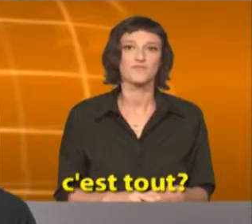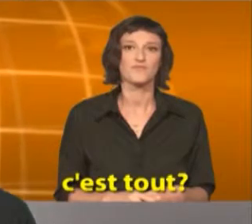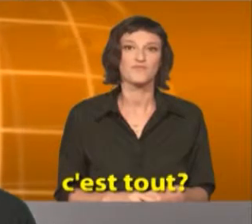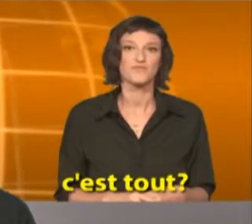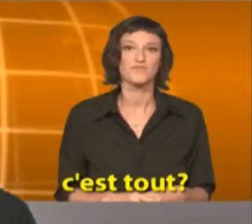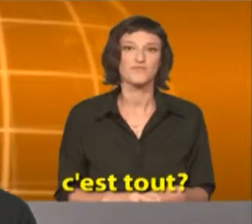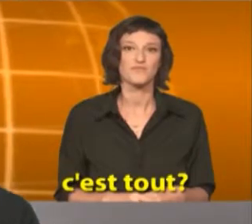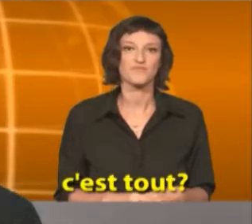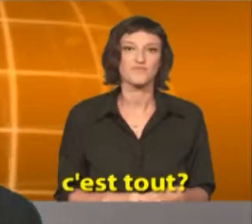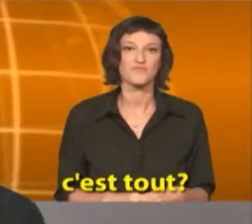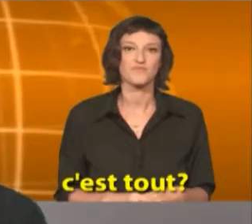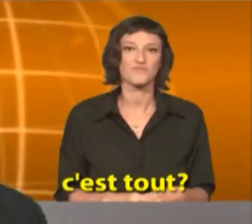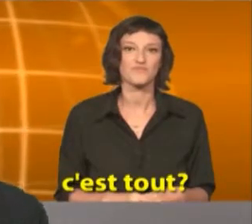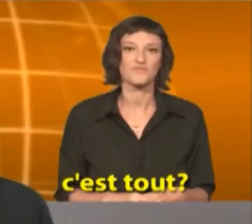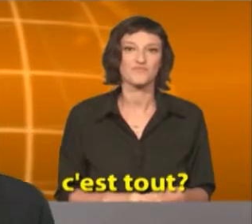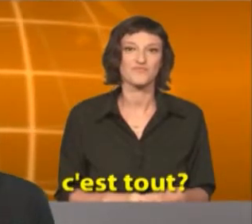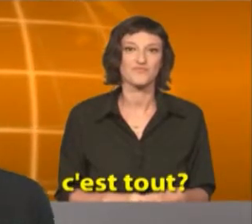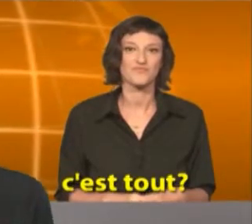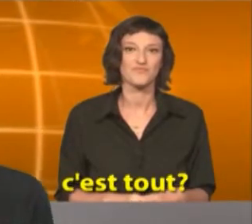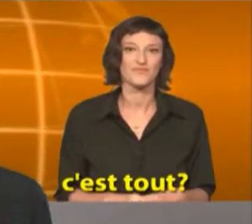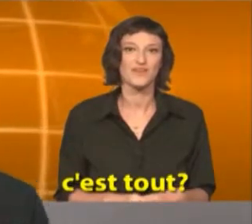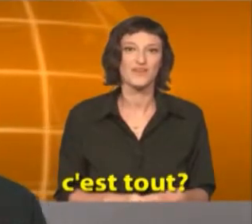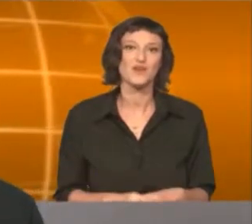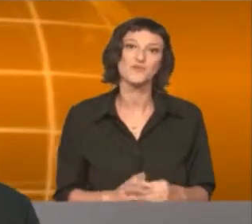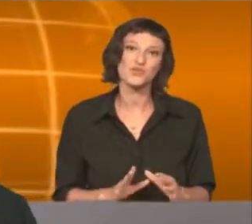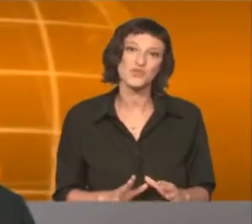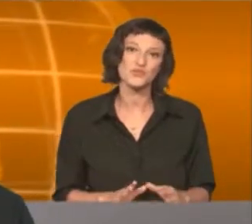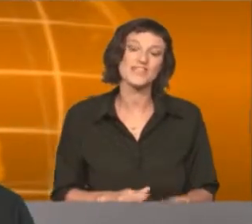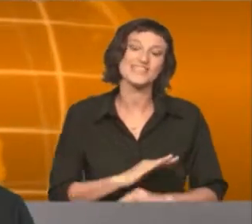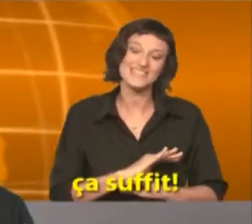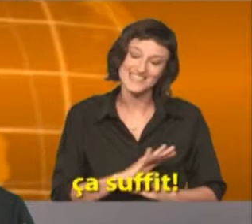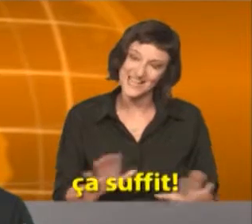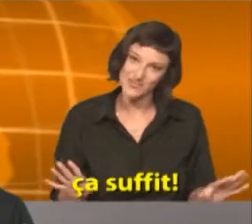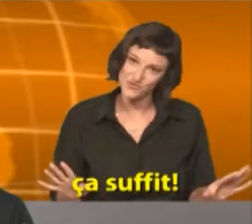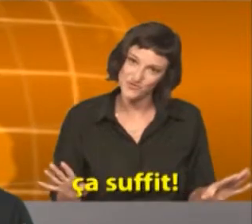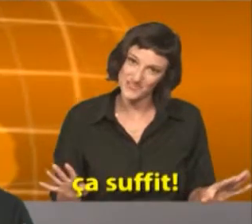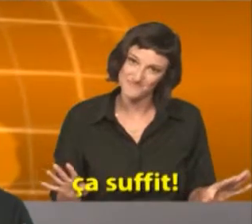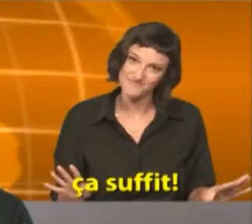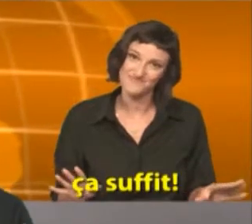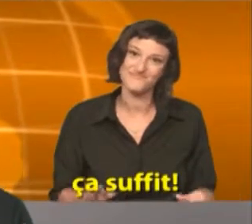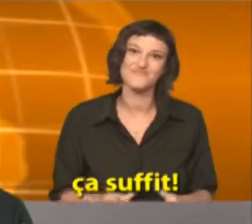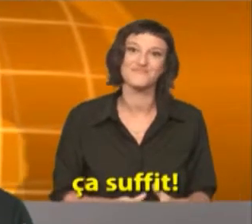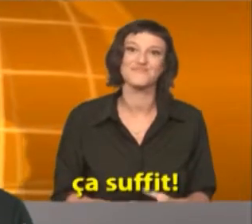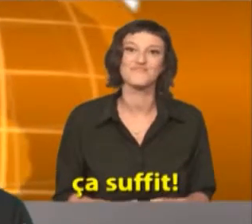È tutto? È tutto? Pour aujourd'hui, ça suffit.